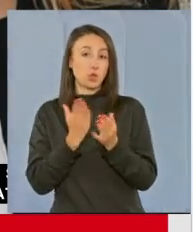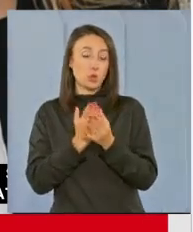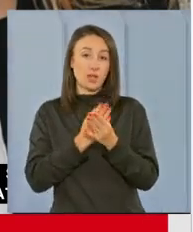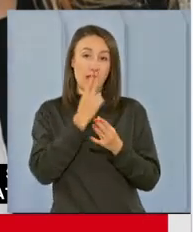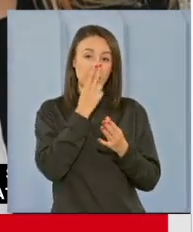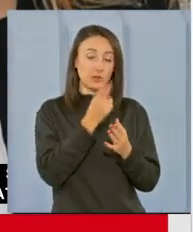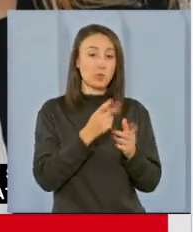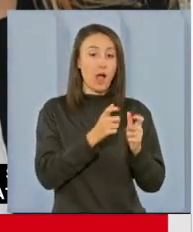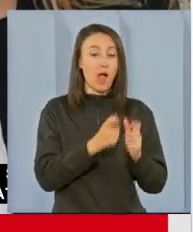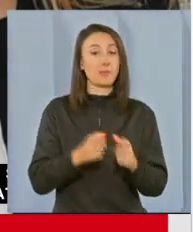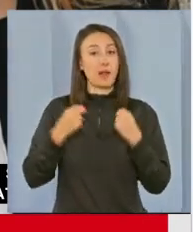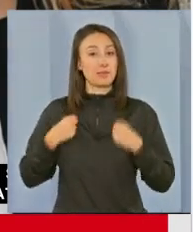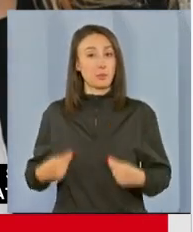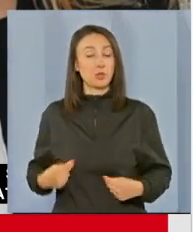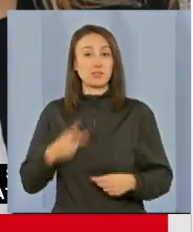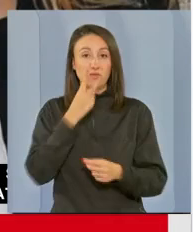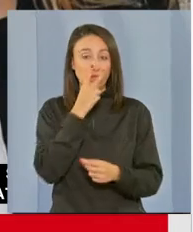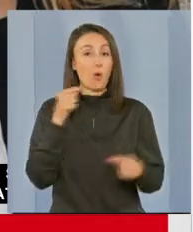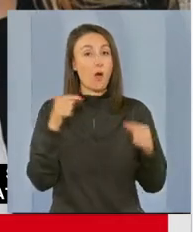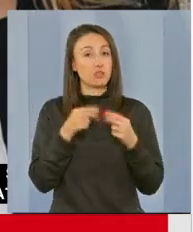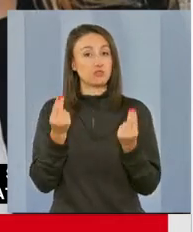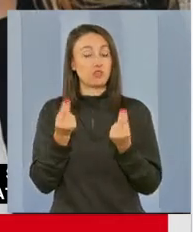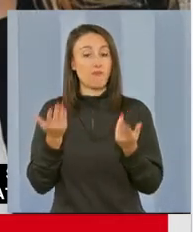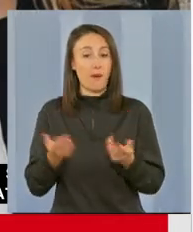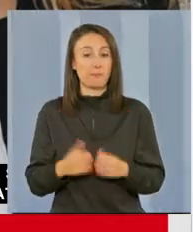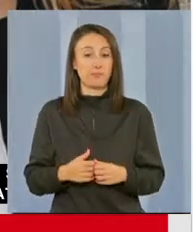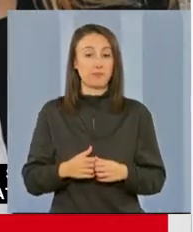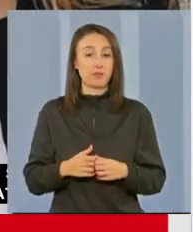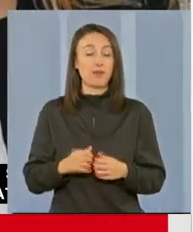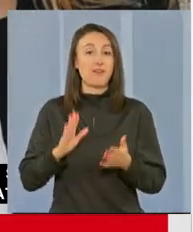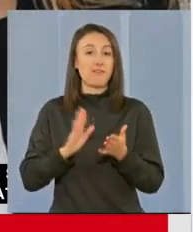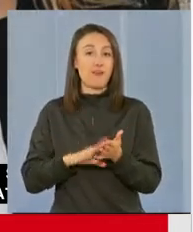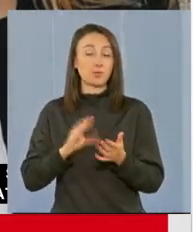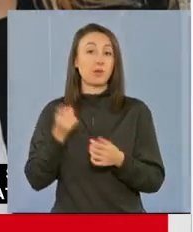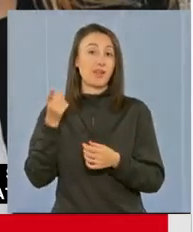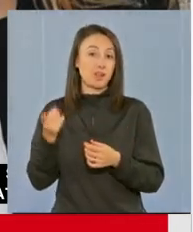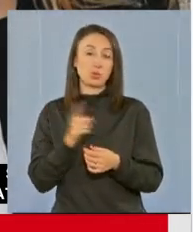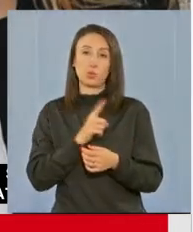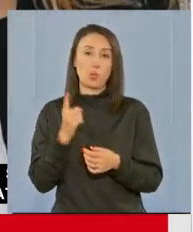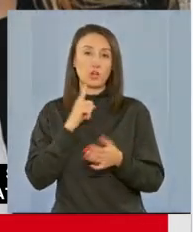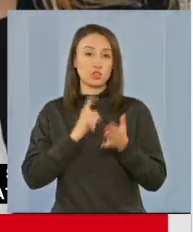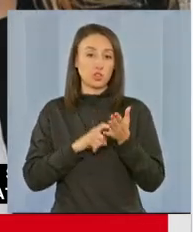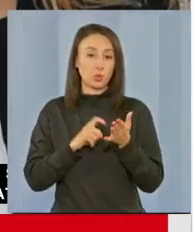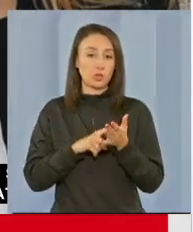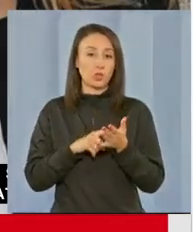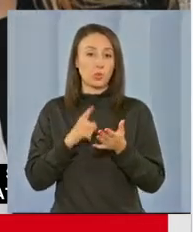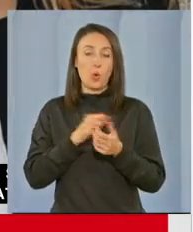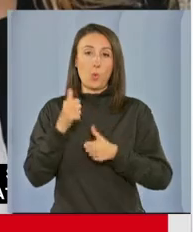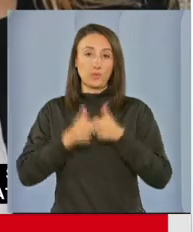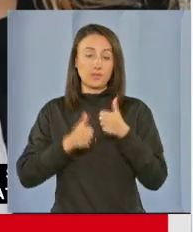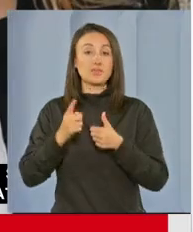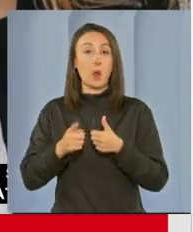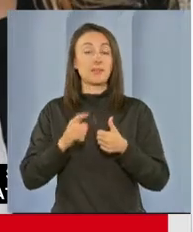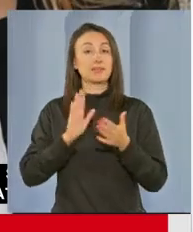l-am consultat la Camera Deputaților denotau contrariul, și anume faptul că dumnealui nu doar că nu a cerut sau a condiționat actul